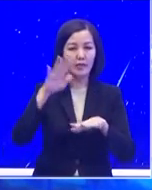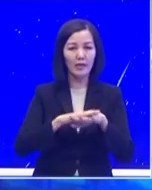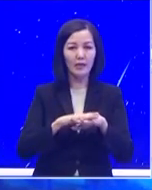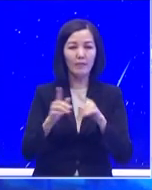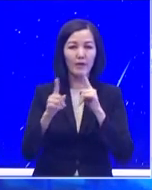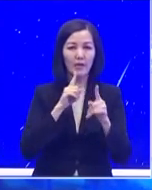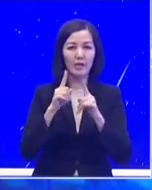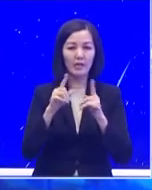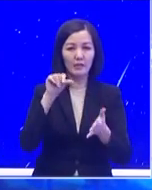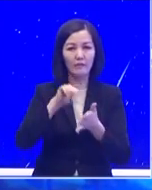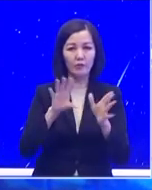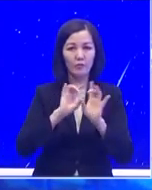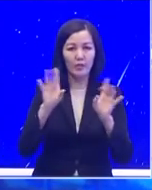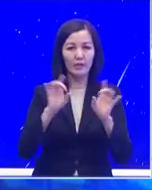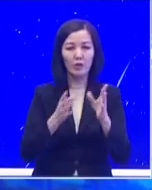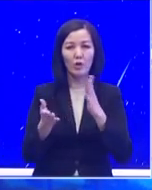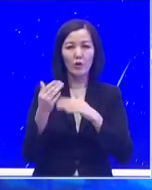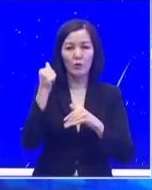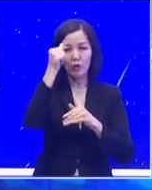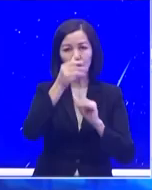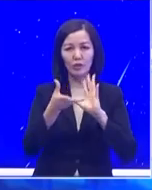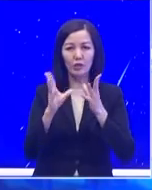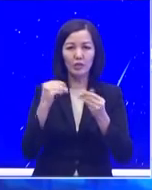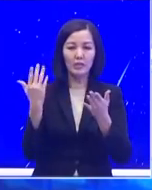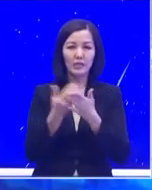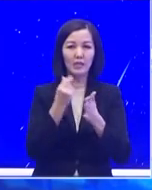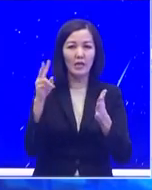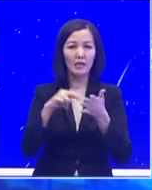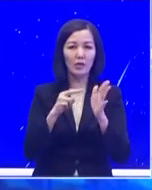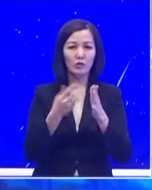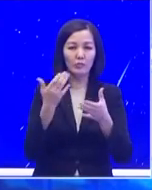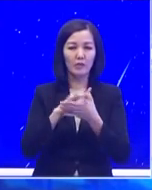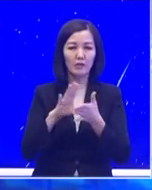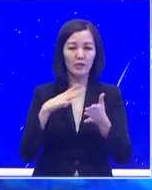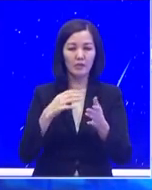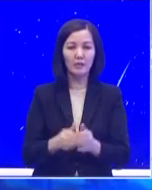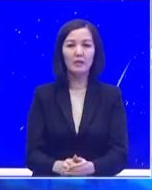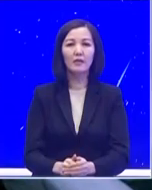алдында есеп берді. Өткен жылдың жеткен жетістіктерін айтып, алдағы мақсат міндеттерді белгіледі.